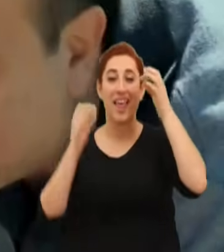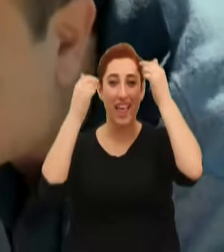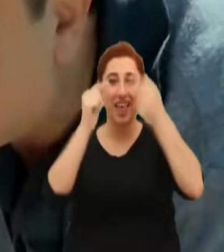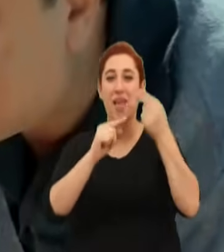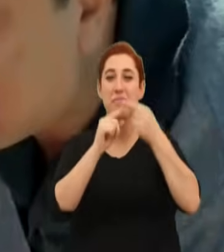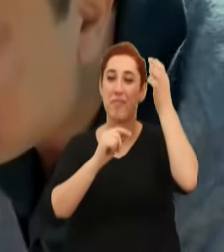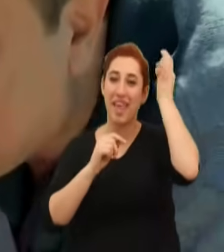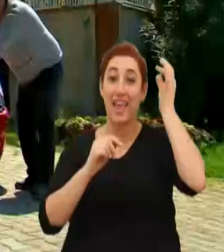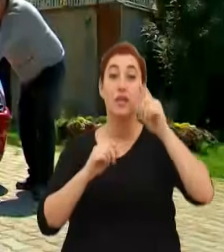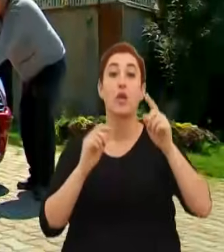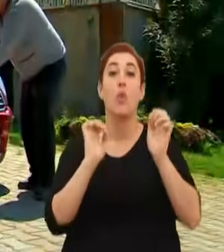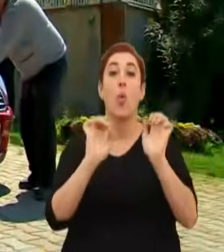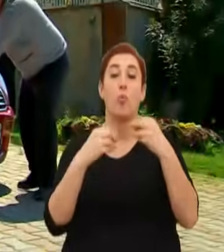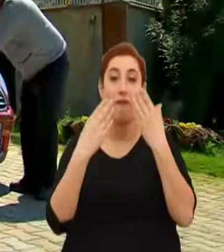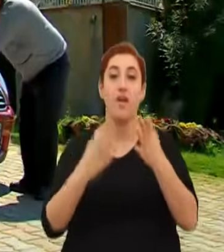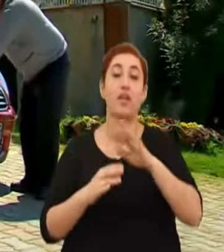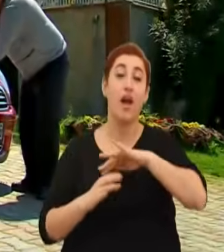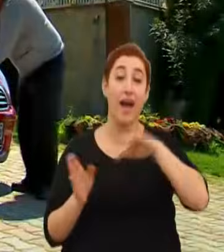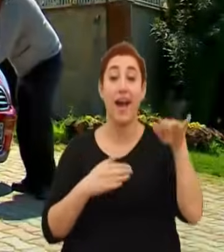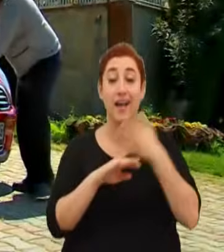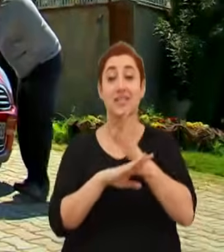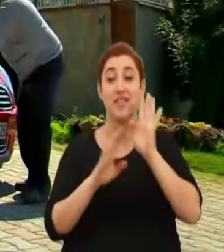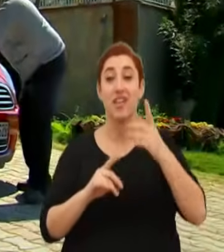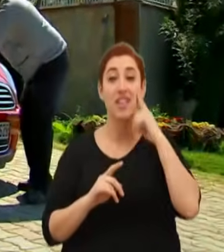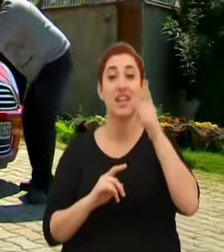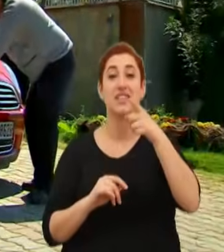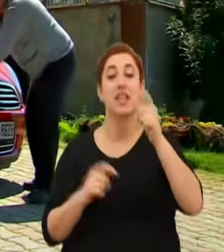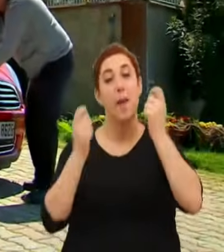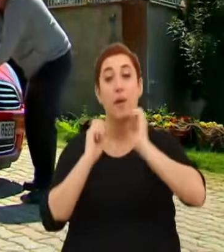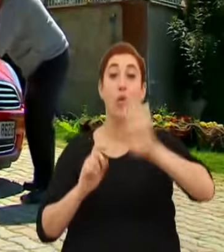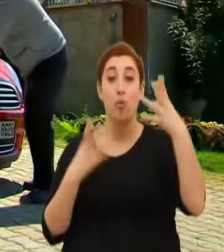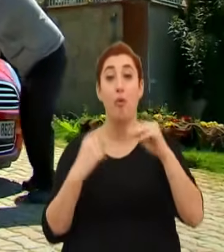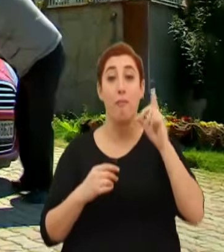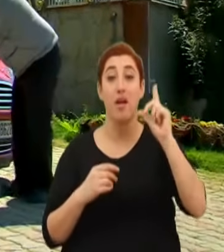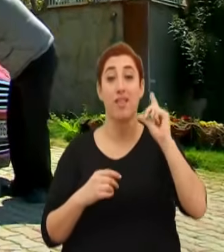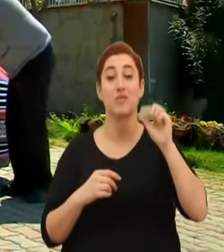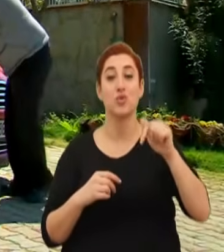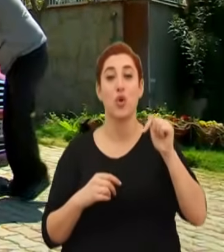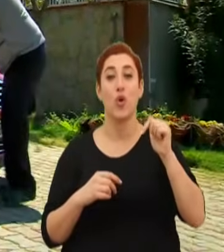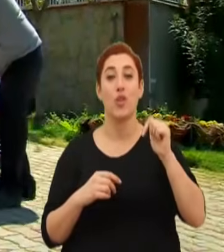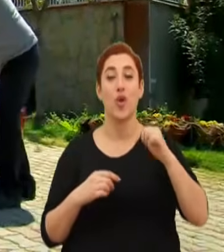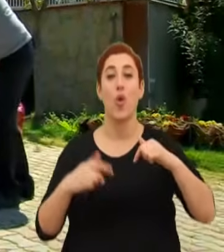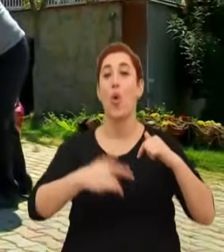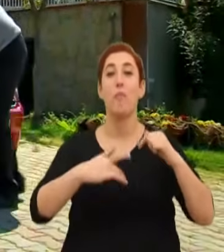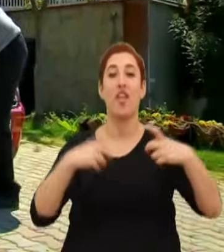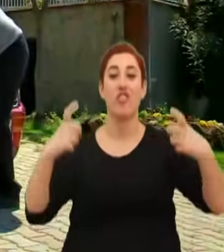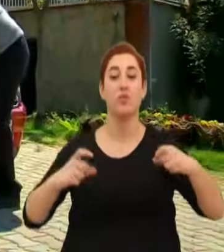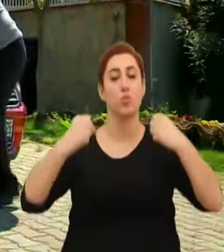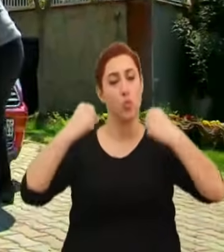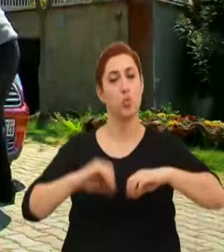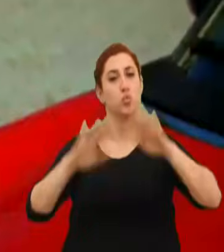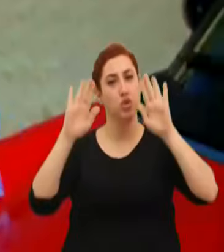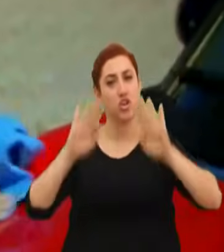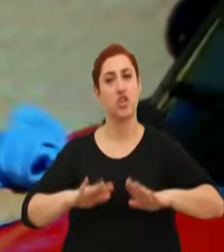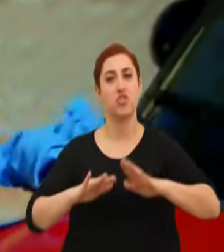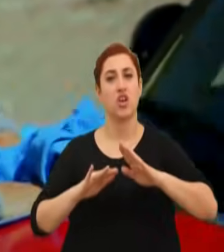etkili olanından. Aslında vallahi seni hamama götürmek lazım. Şöyle göbek taşına bir oturtacağım